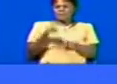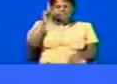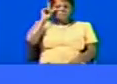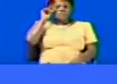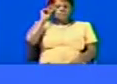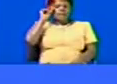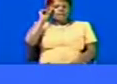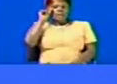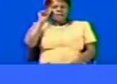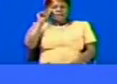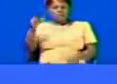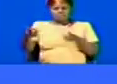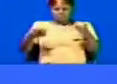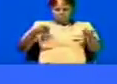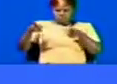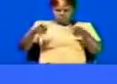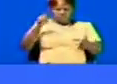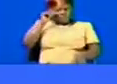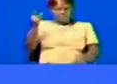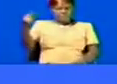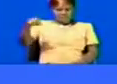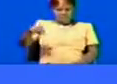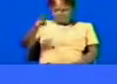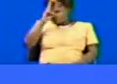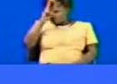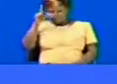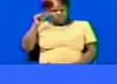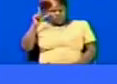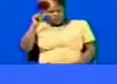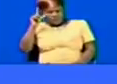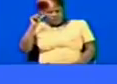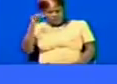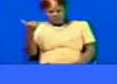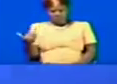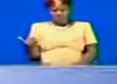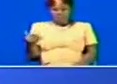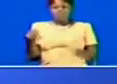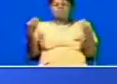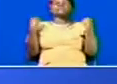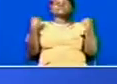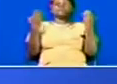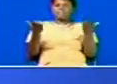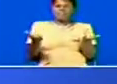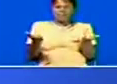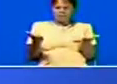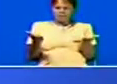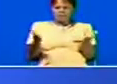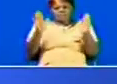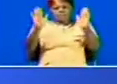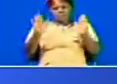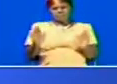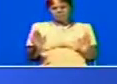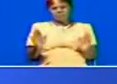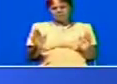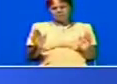zitapigwa, wale askari wanaohusika kupiga picha watapiga picha. Wampige picha ile mtoto kama amelala kifudifudi ama amelala kaangalia juu, ni muhimu.